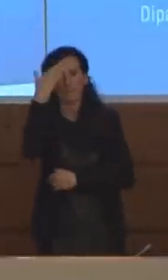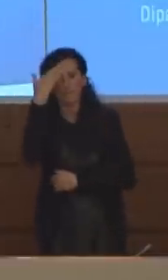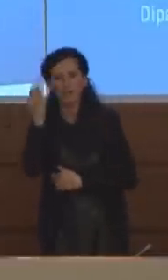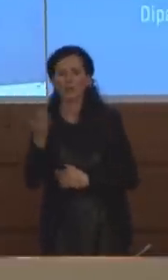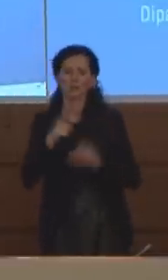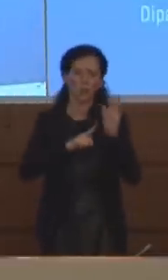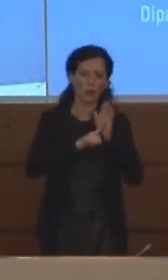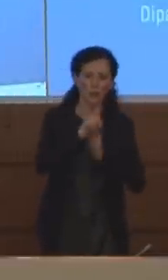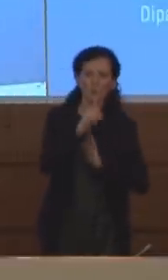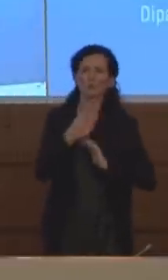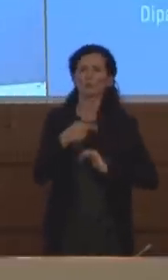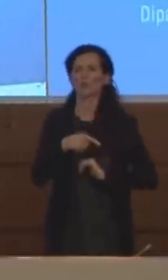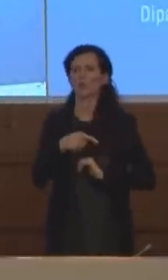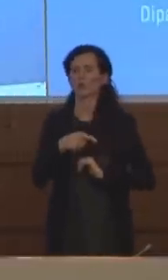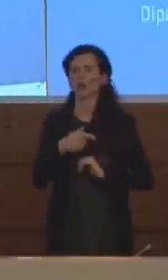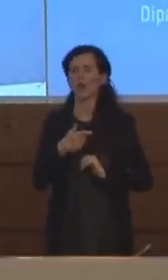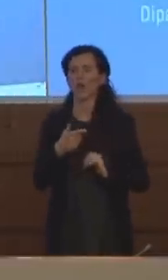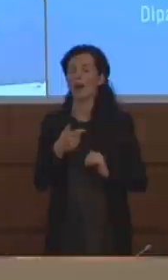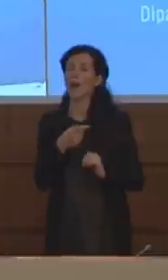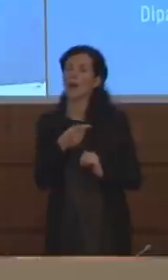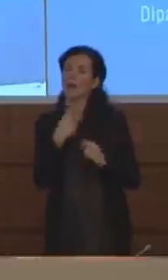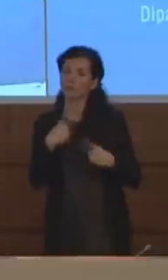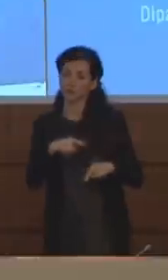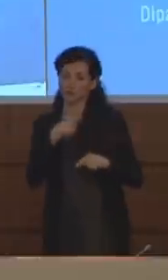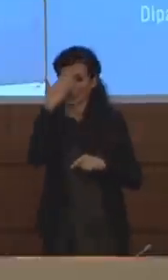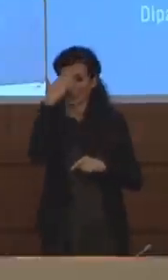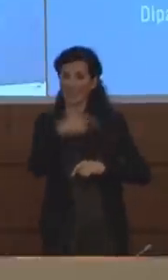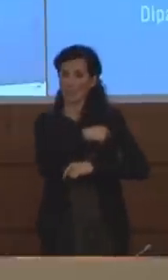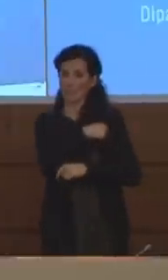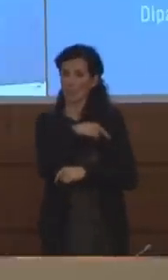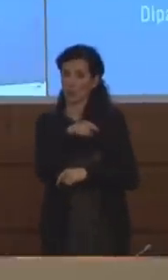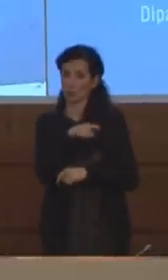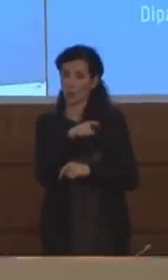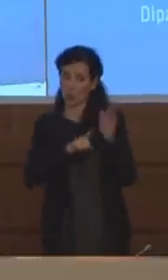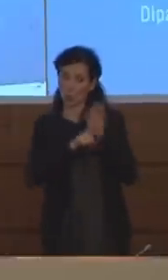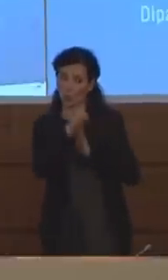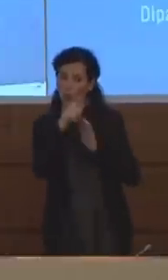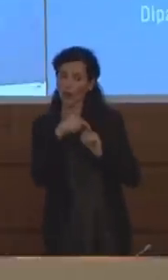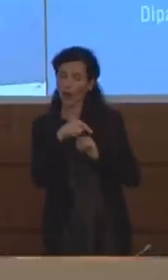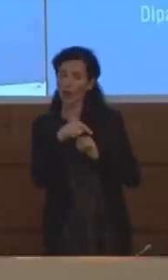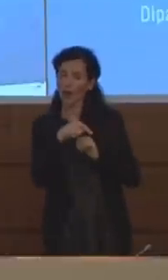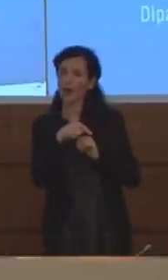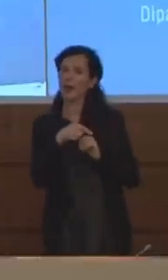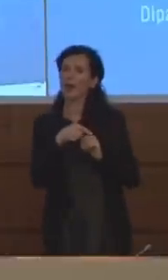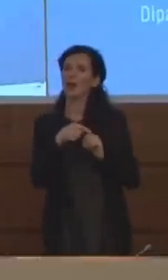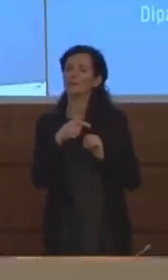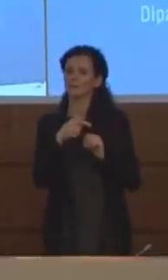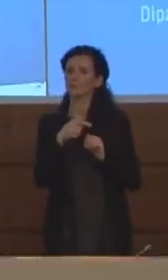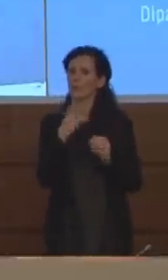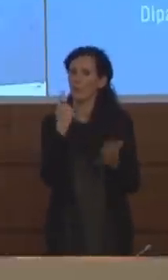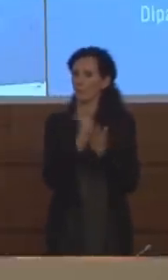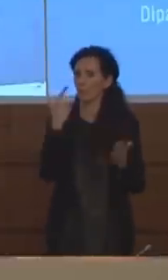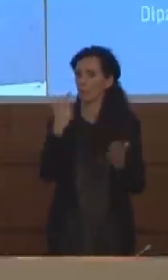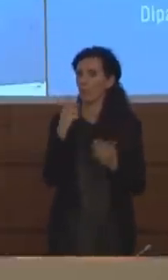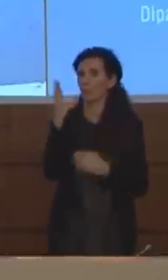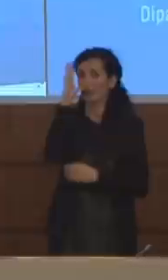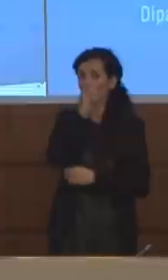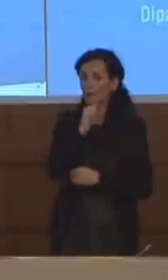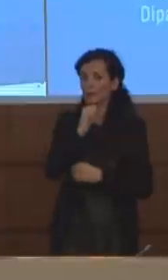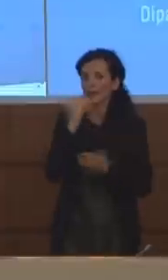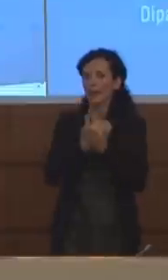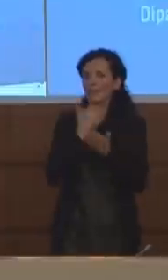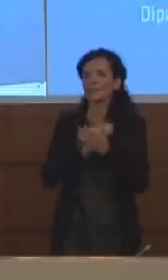sia una discriminante per entrare uscire dai luoghi di lavoro tutto questo